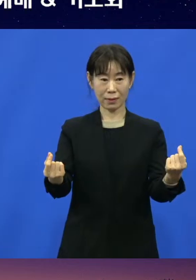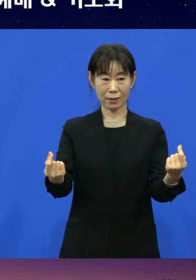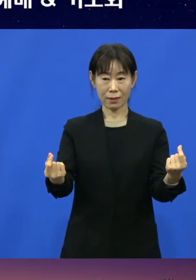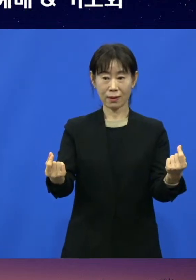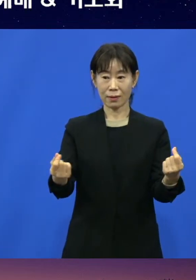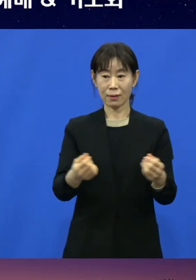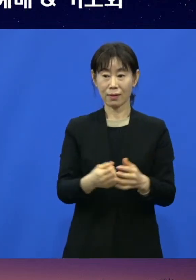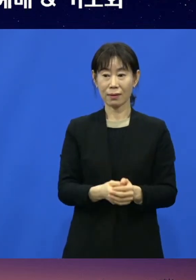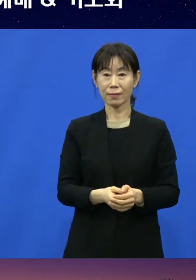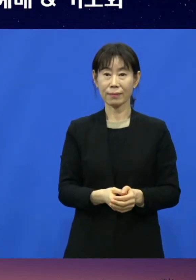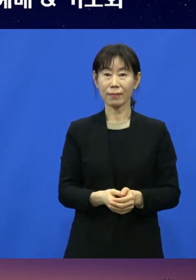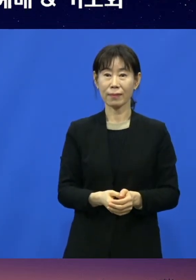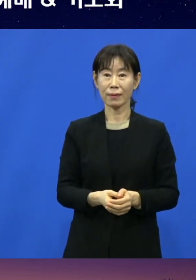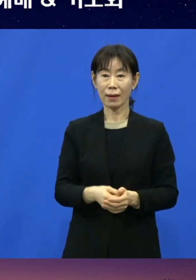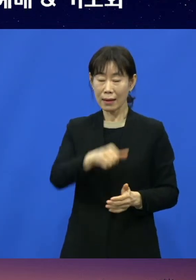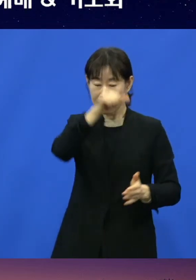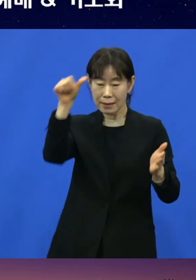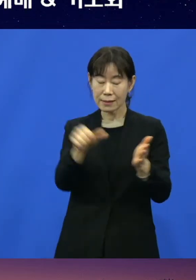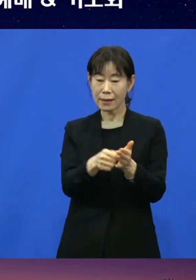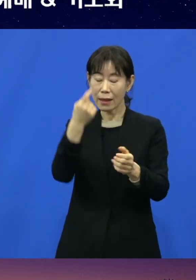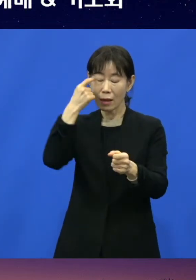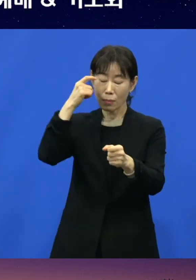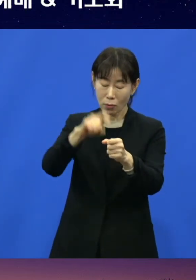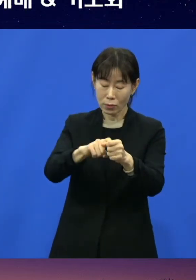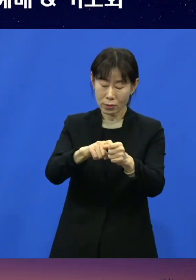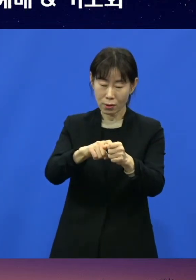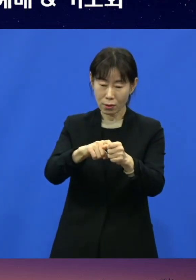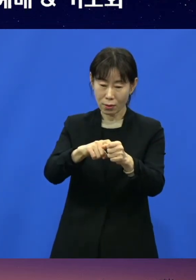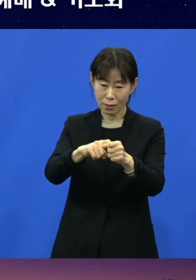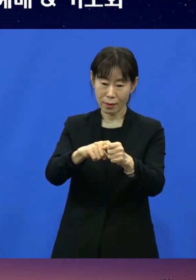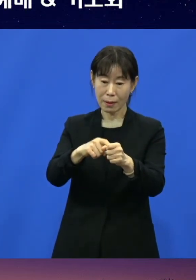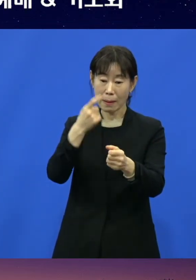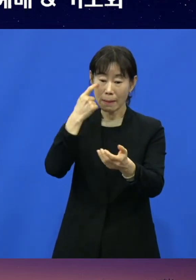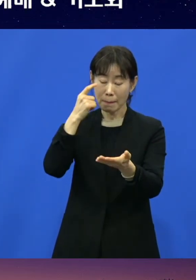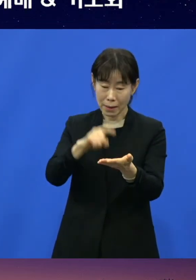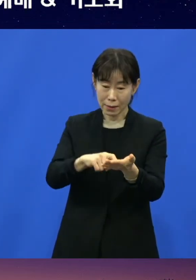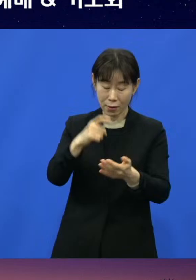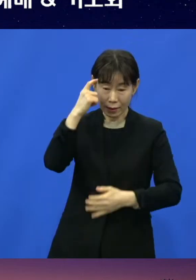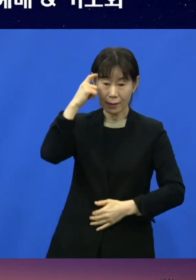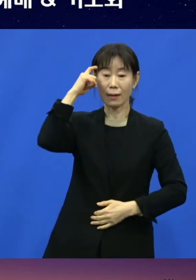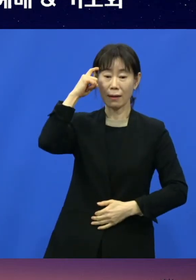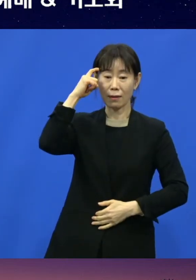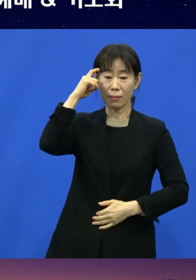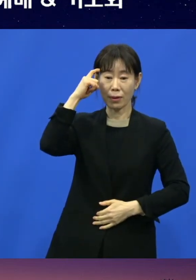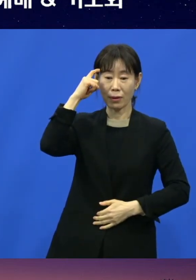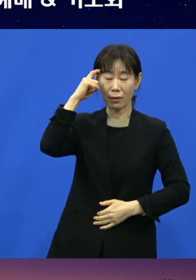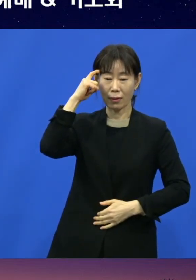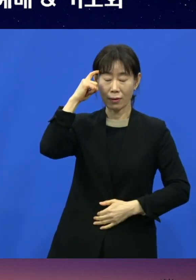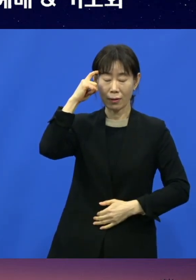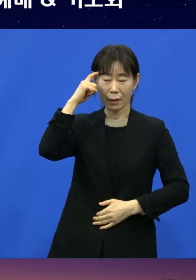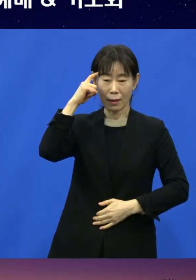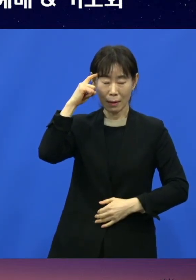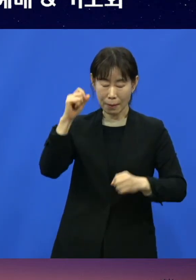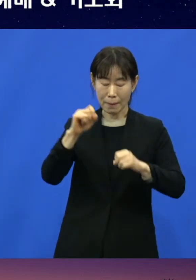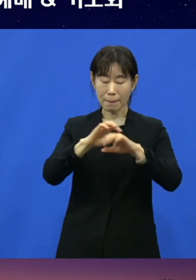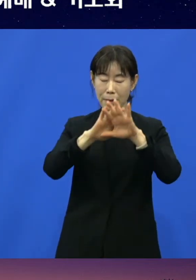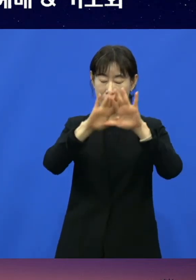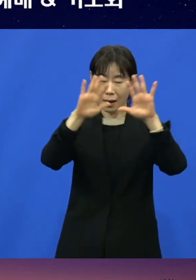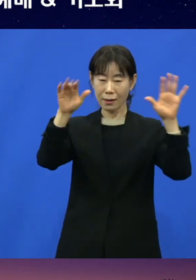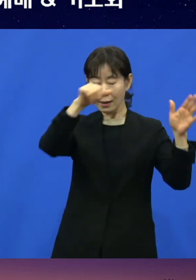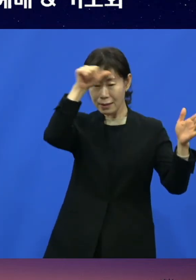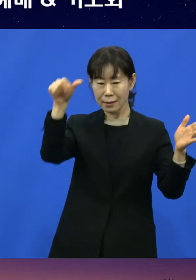목적을 발견하면 살아나는 거예요. 얼굴에 빛이 나는 거잖아요. 여러분의 사람들이 오늘날 공허해지죠? 목적을